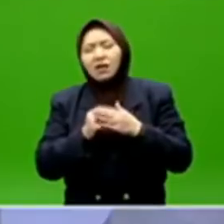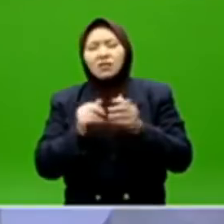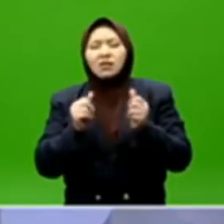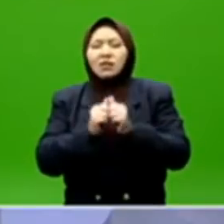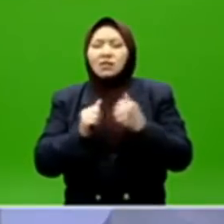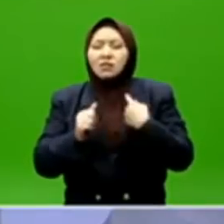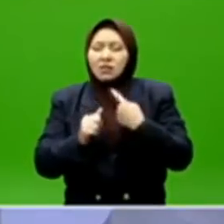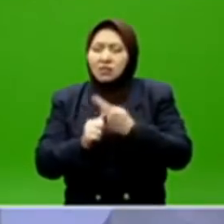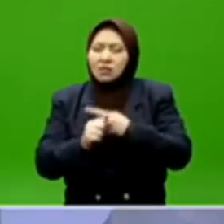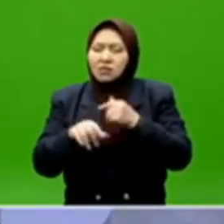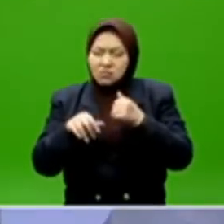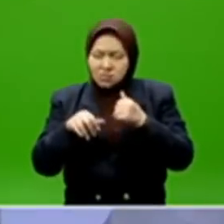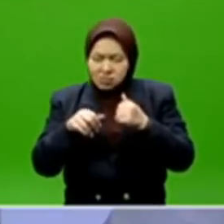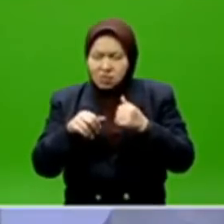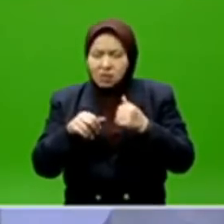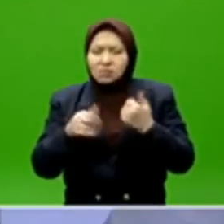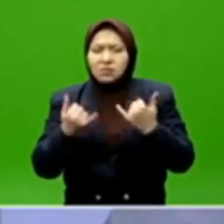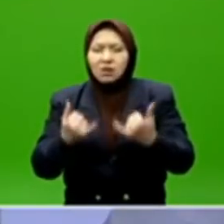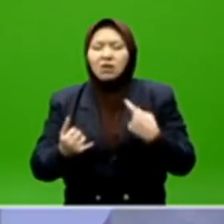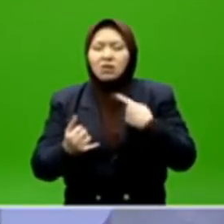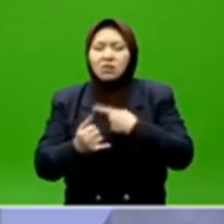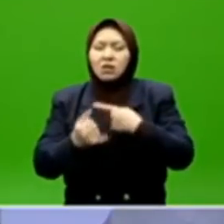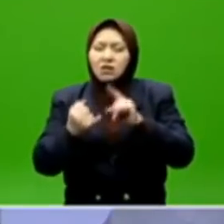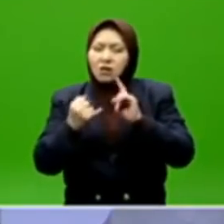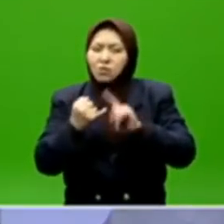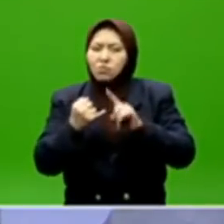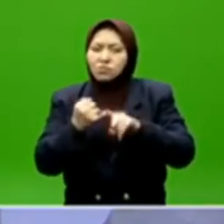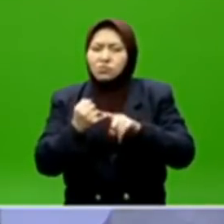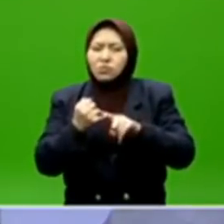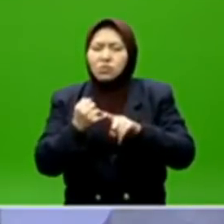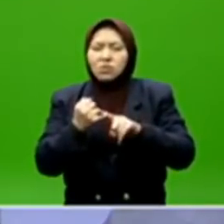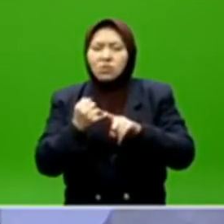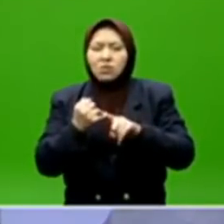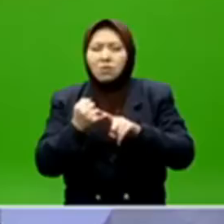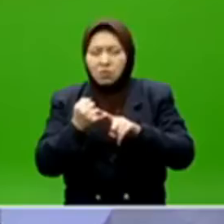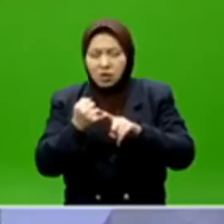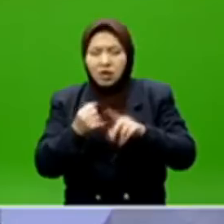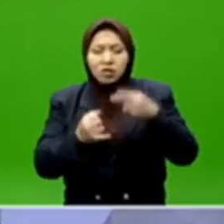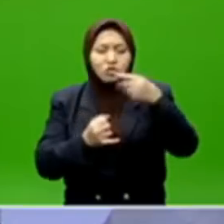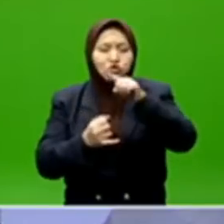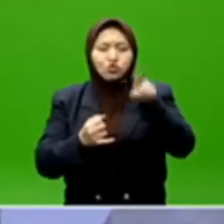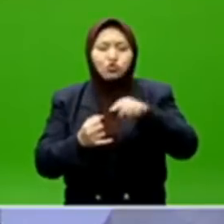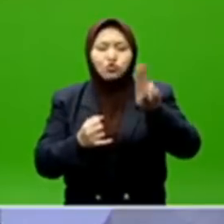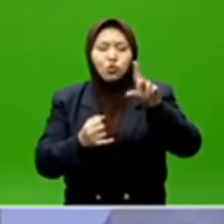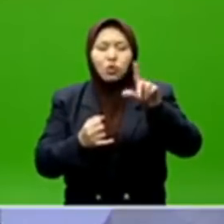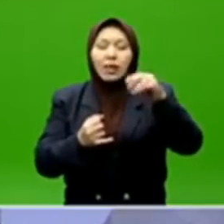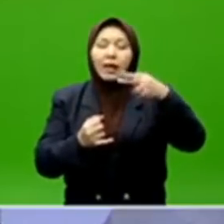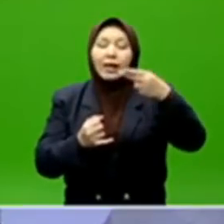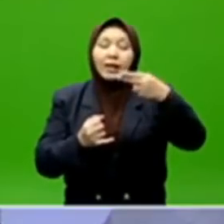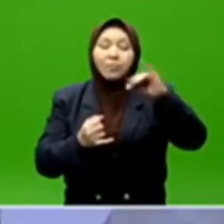kerana kita berada di di penghujung agak akhir-akhir juga Zulhijjah ini Ustaz ya.